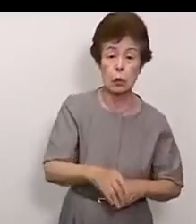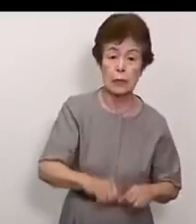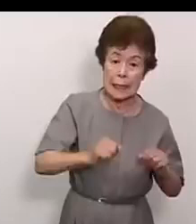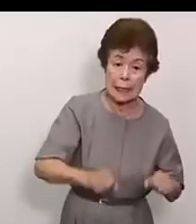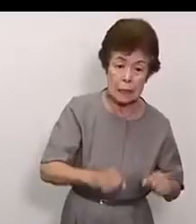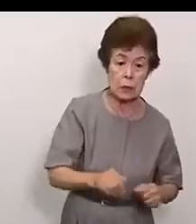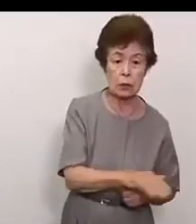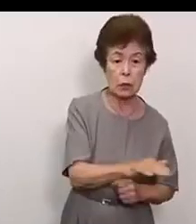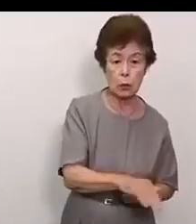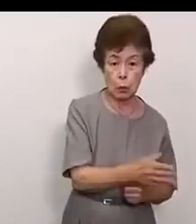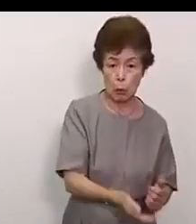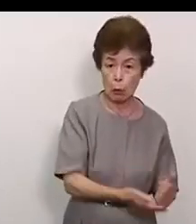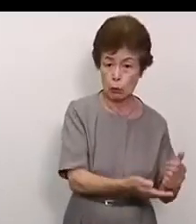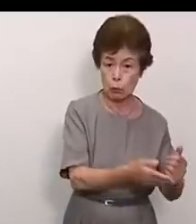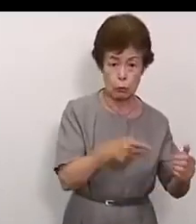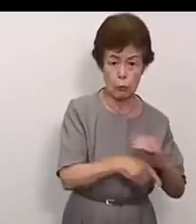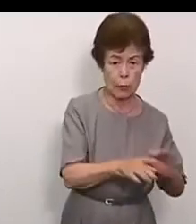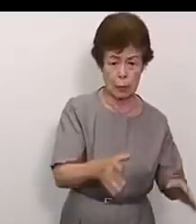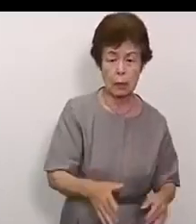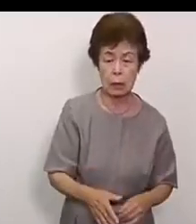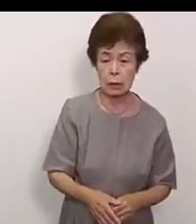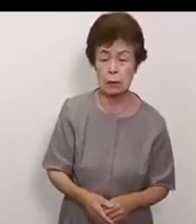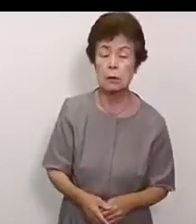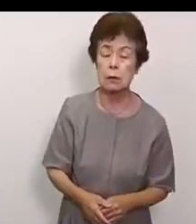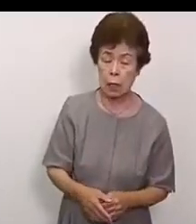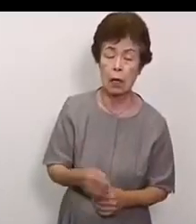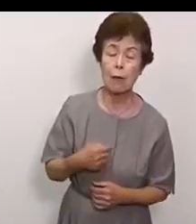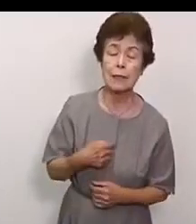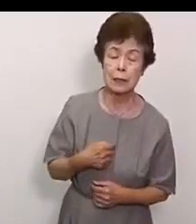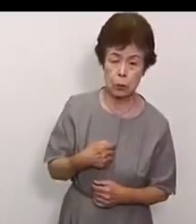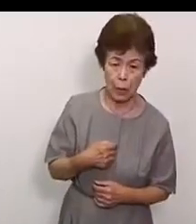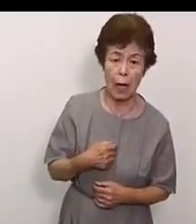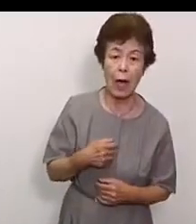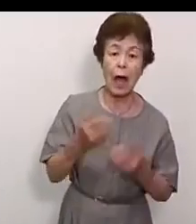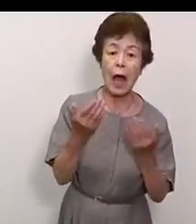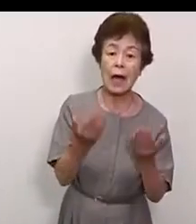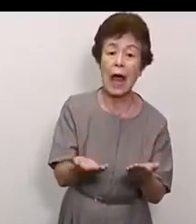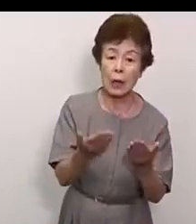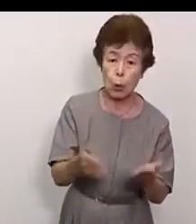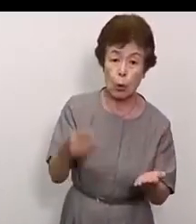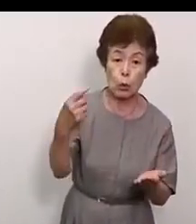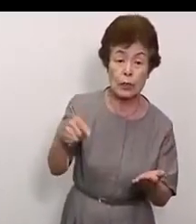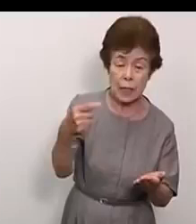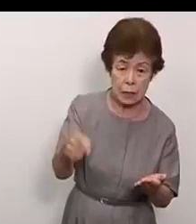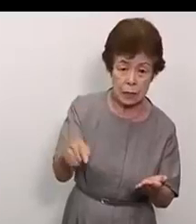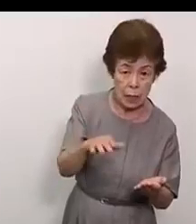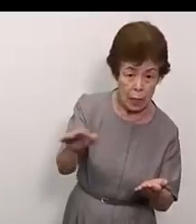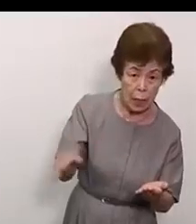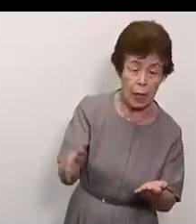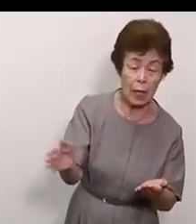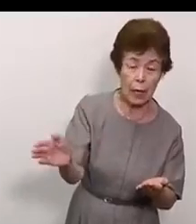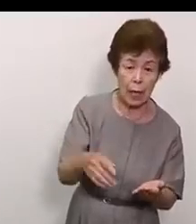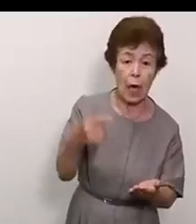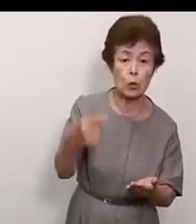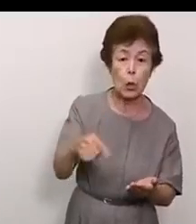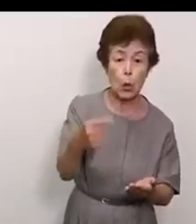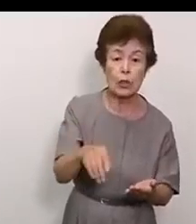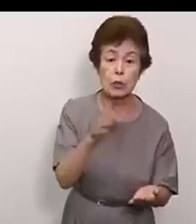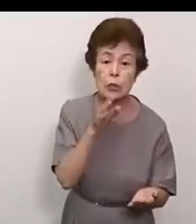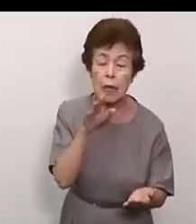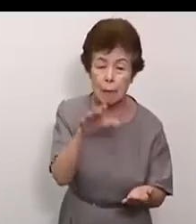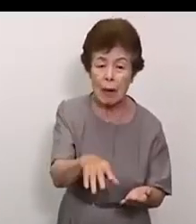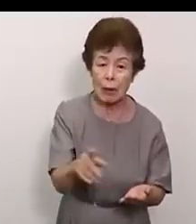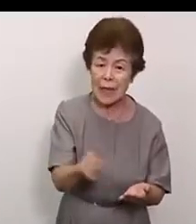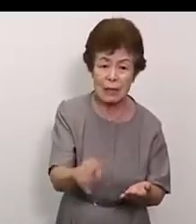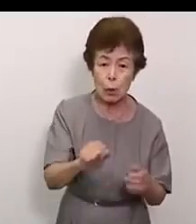した子どもが育つはずがないので、特に私は学校の先生からなんとかその教育現場をし